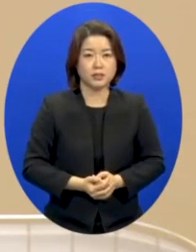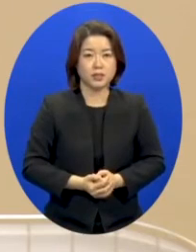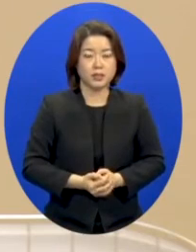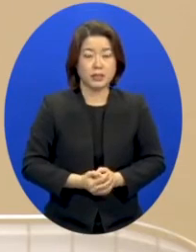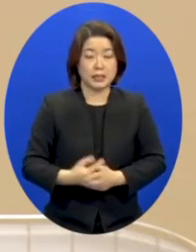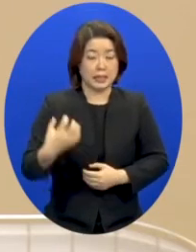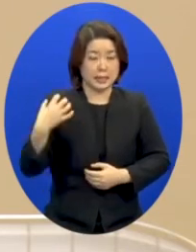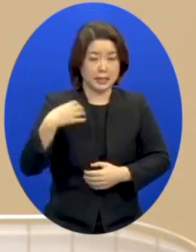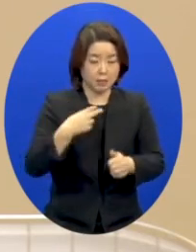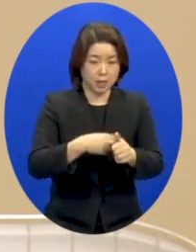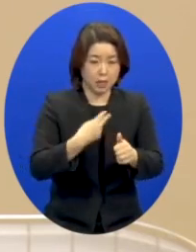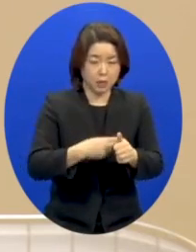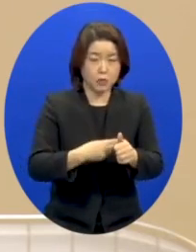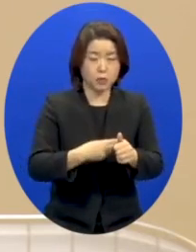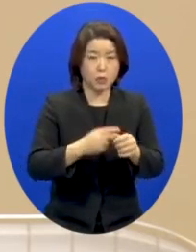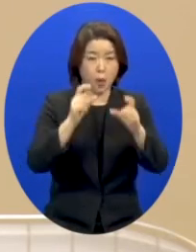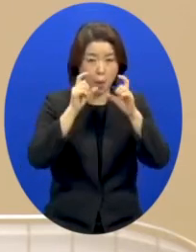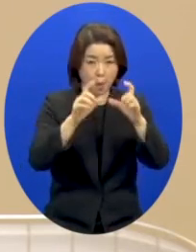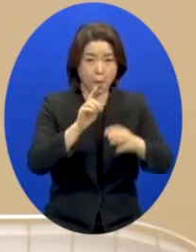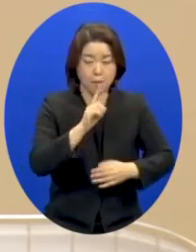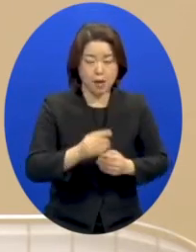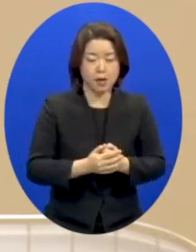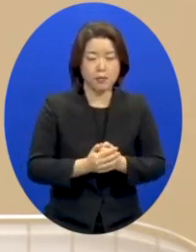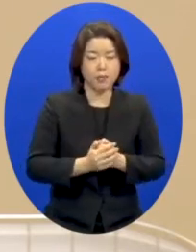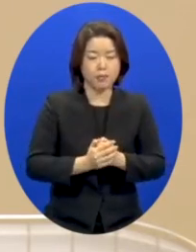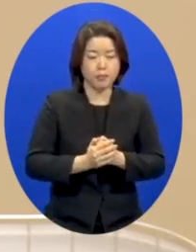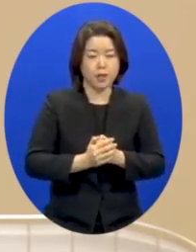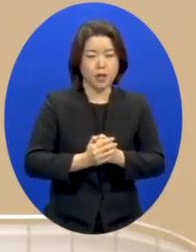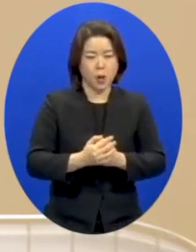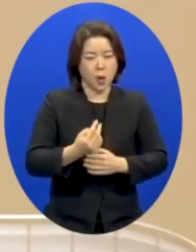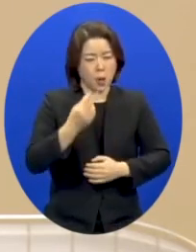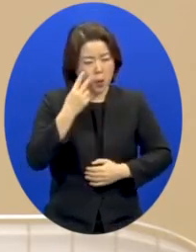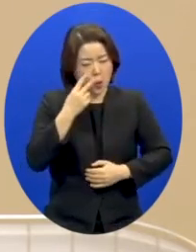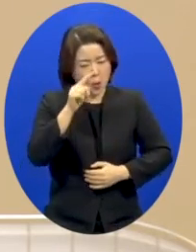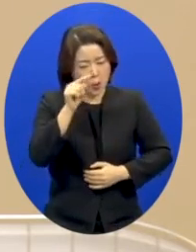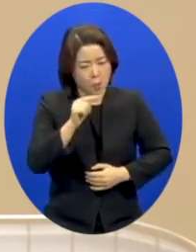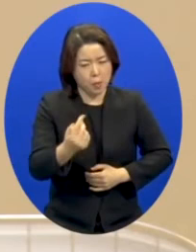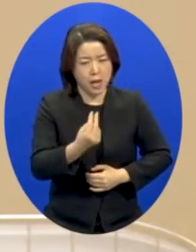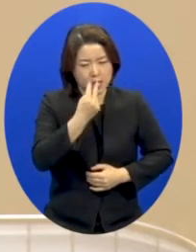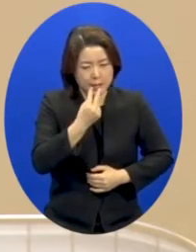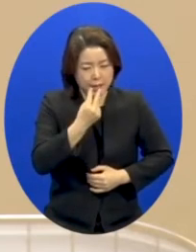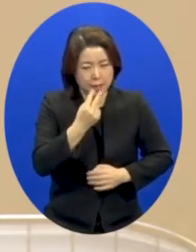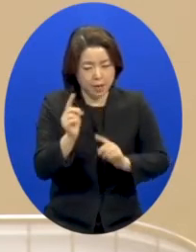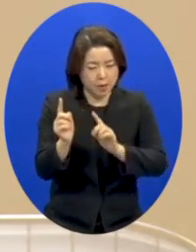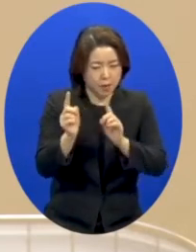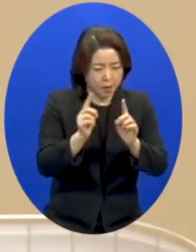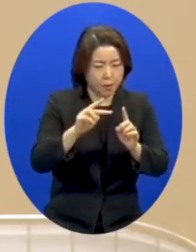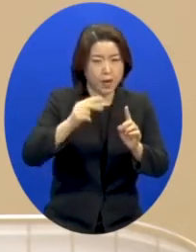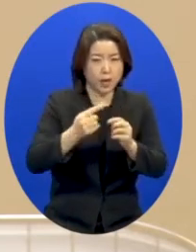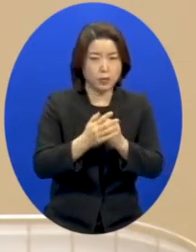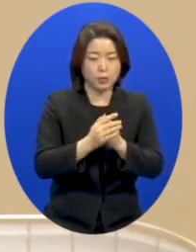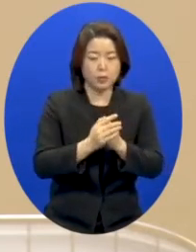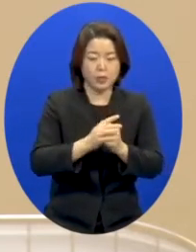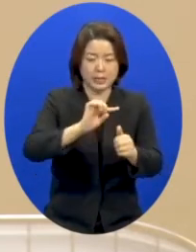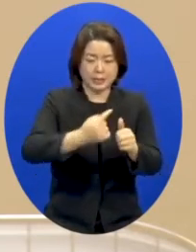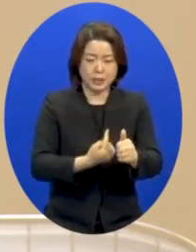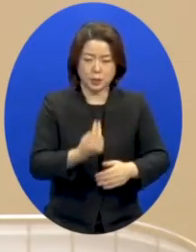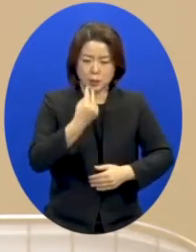담당 교수의 입으로부터 혹시 생명을 건진다 해도 자가 호흡조차 어려울 것이란 말을